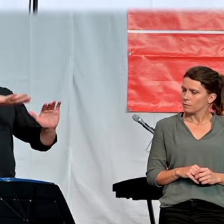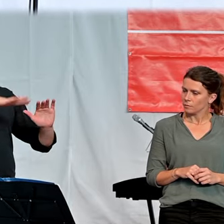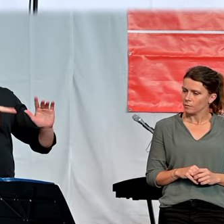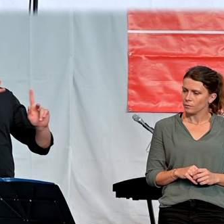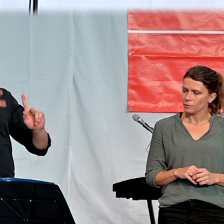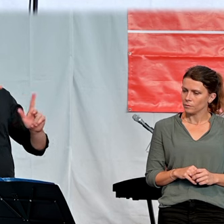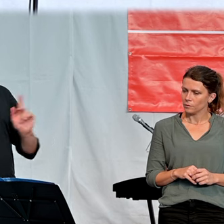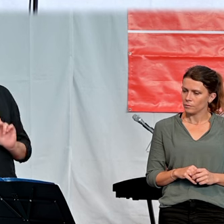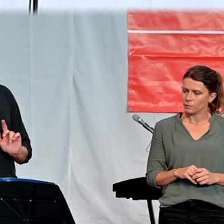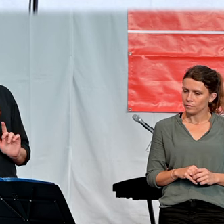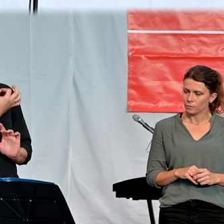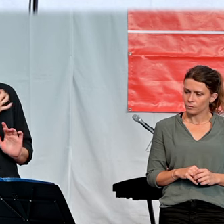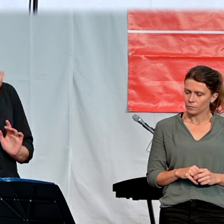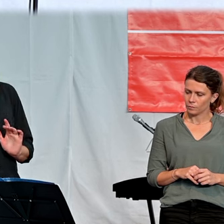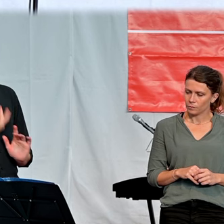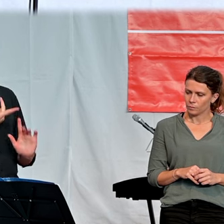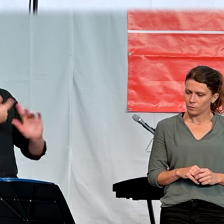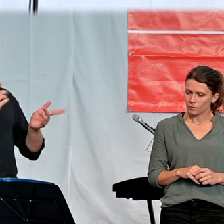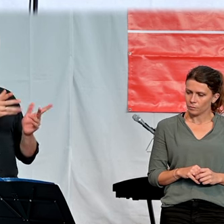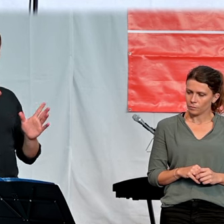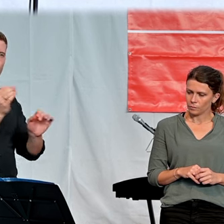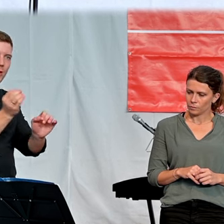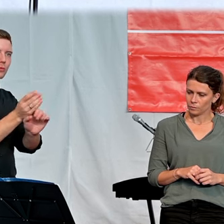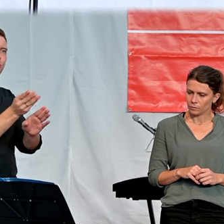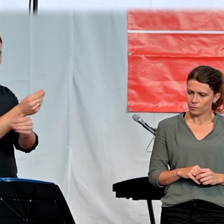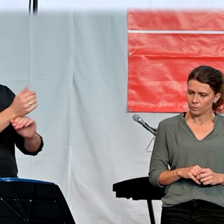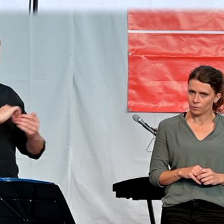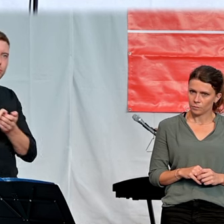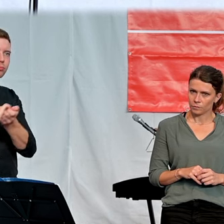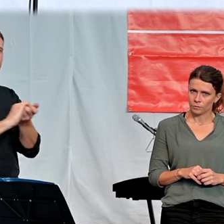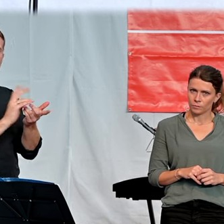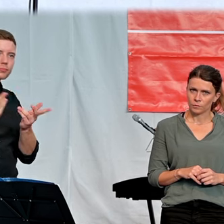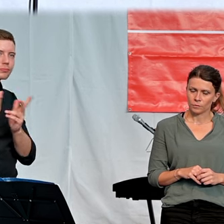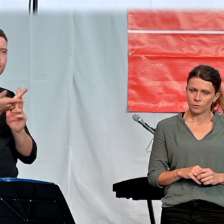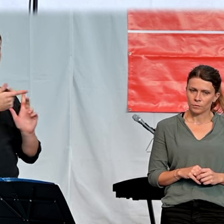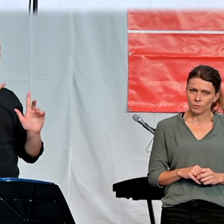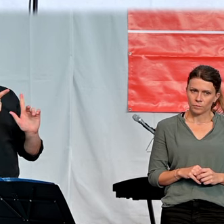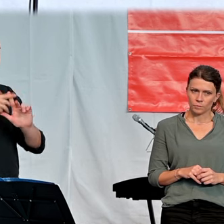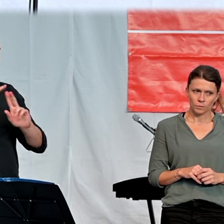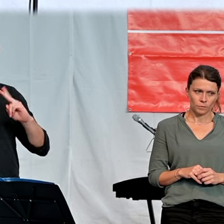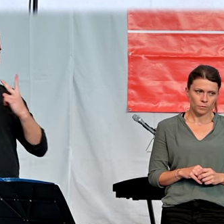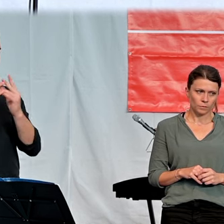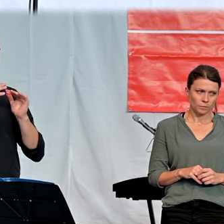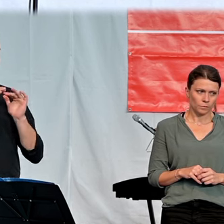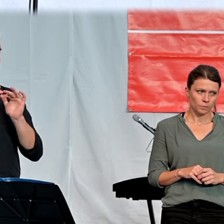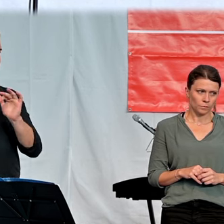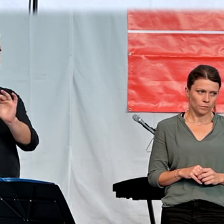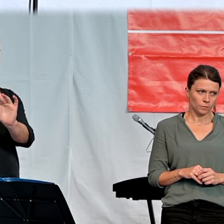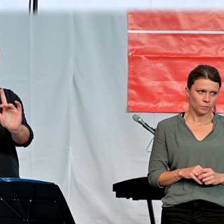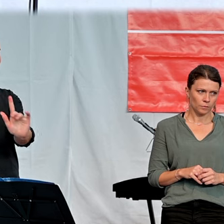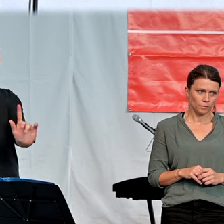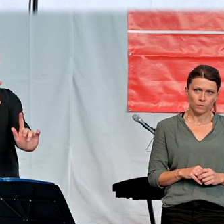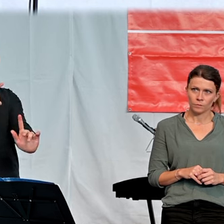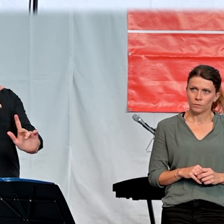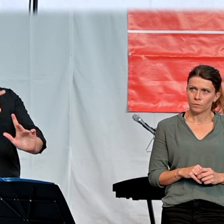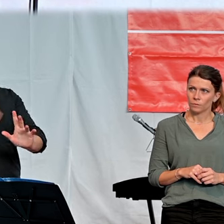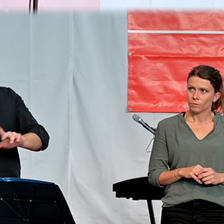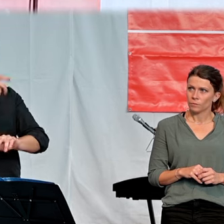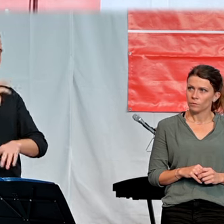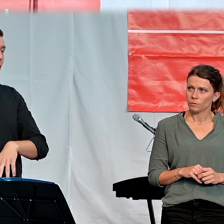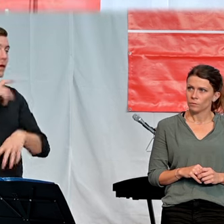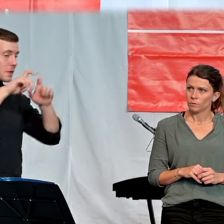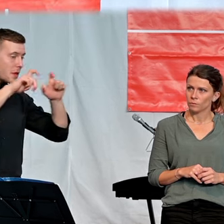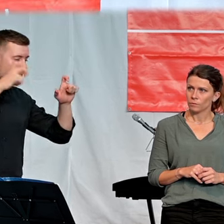den Beziehungen und in dieser Welt. Das heißt, ich habe mir das Thema nicht gesucht, sondern das Thema springt jeden an, der die Bibel liest.